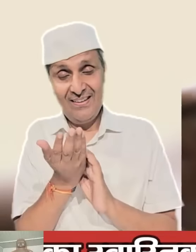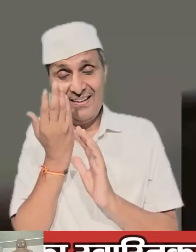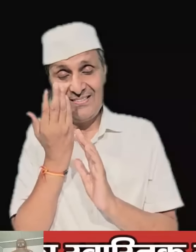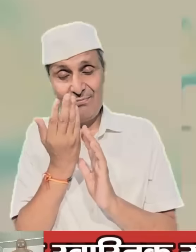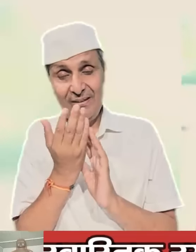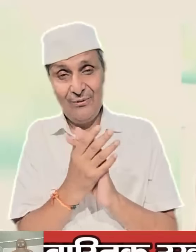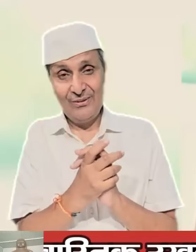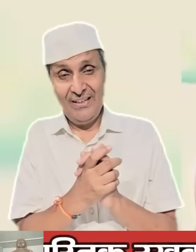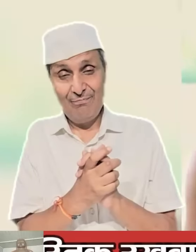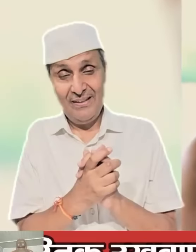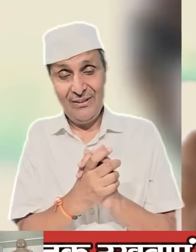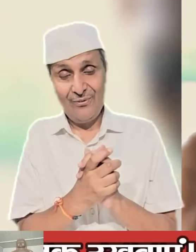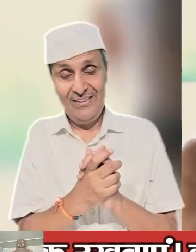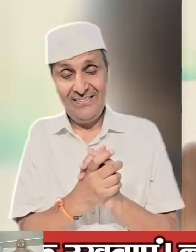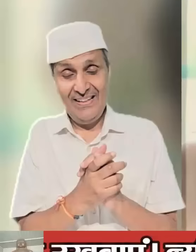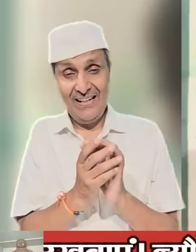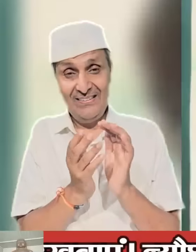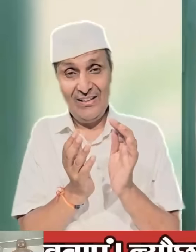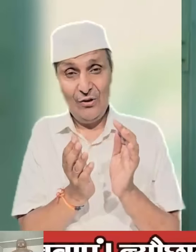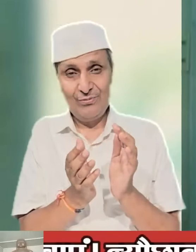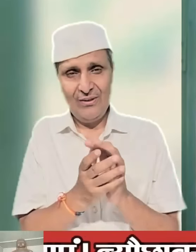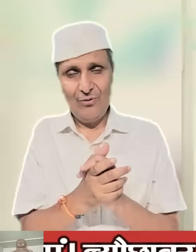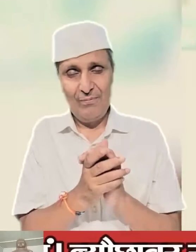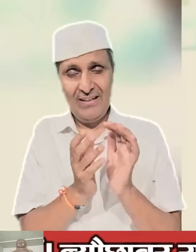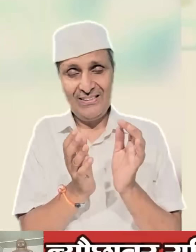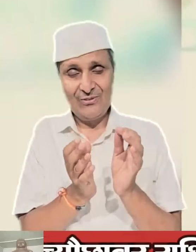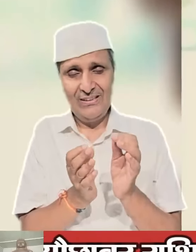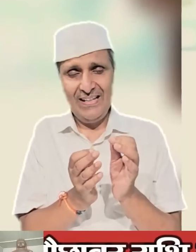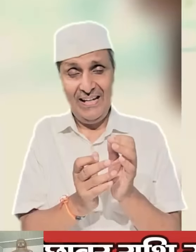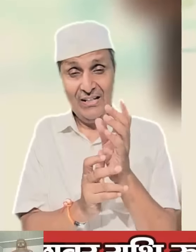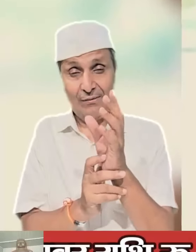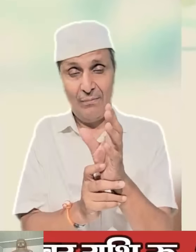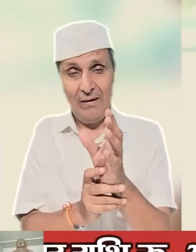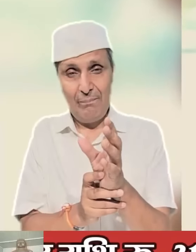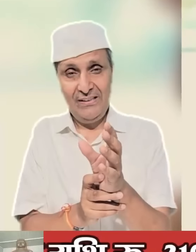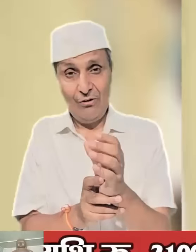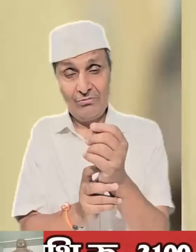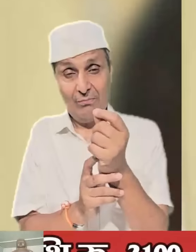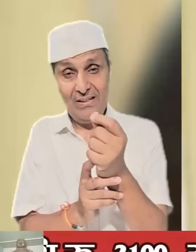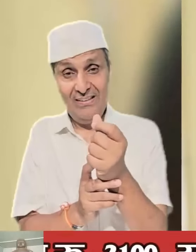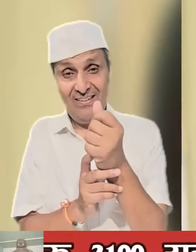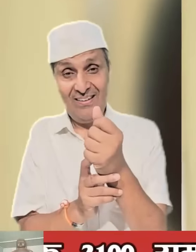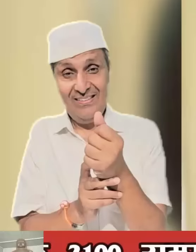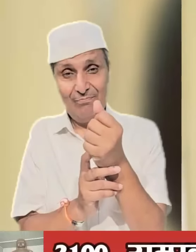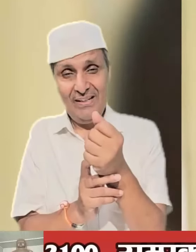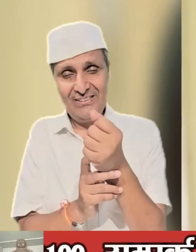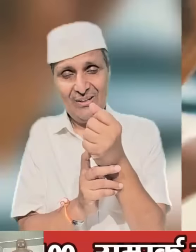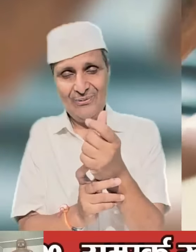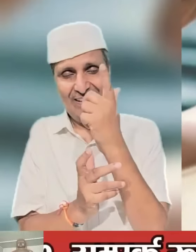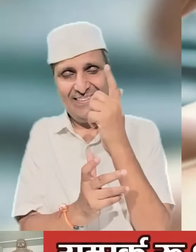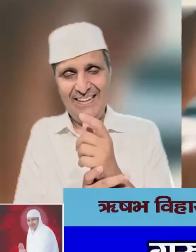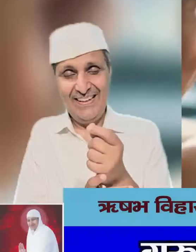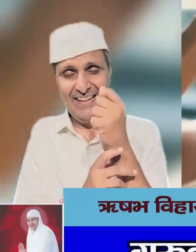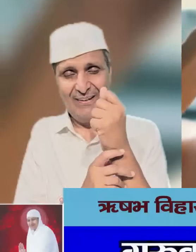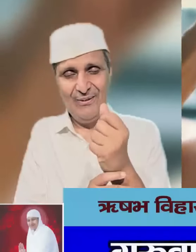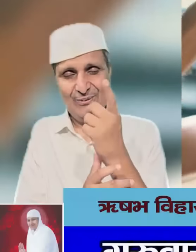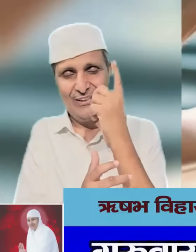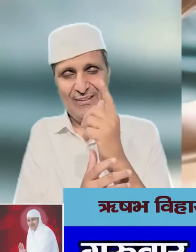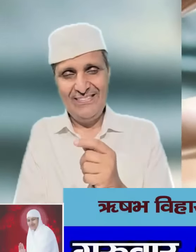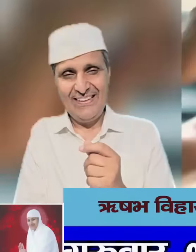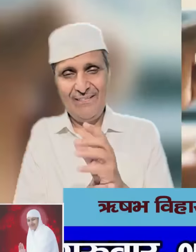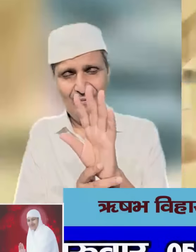संत, गजब की ये होती है परीक्षा को जीतने की, अंदर के उपसर को, अपने कष्ट को जीतने की सबसे पहली परीक्षा और सबसे बड़ी कड़ी परीक्षा हो जाती है।